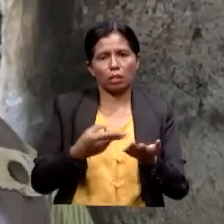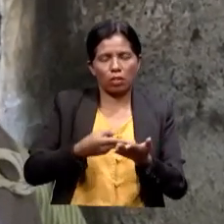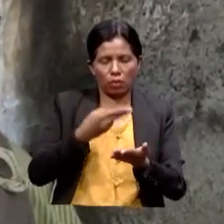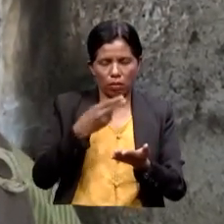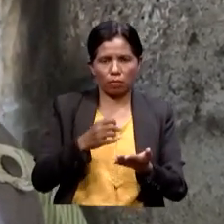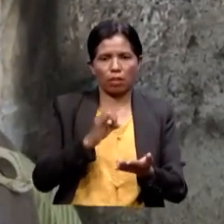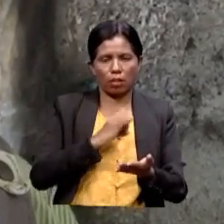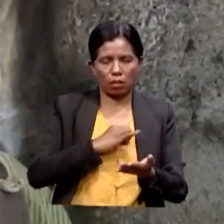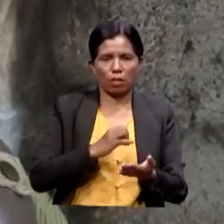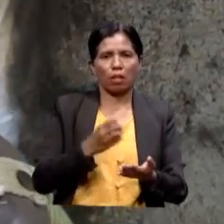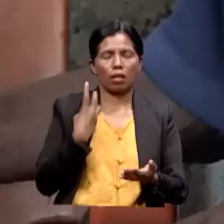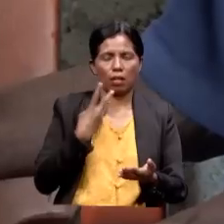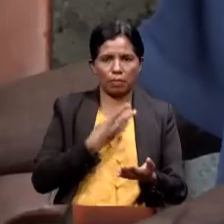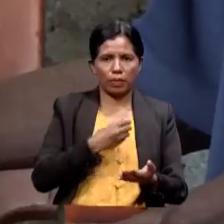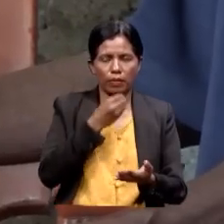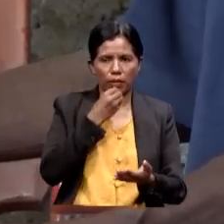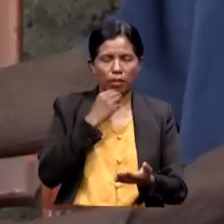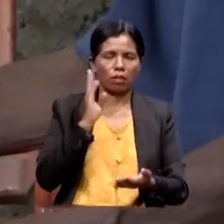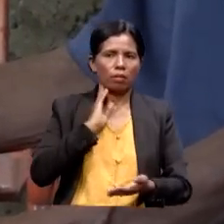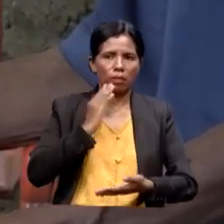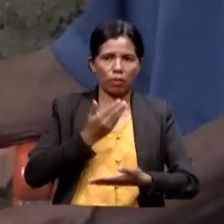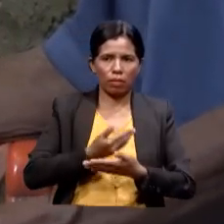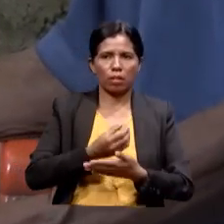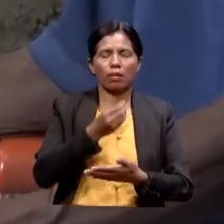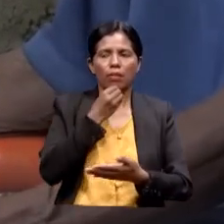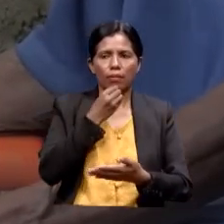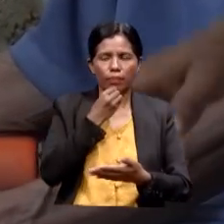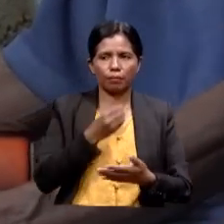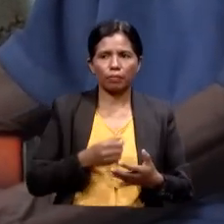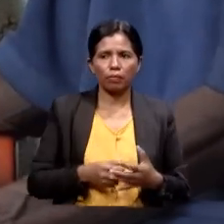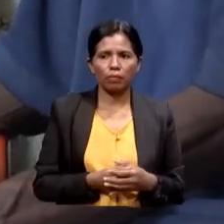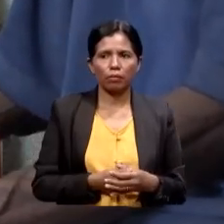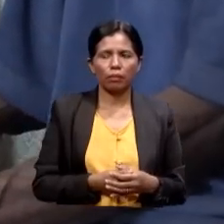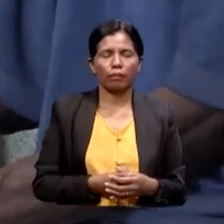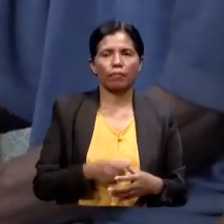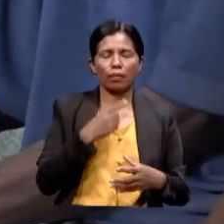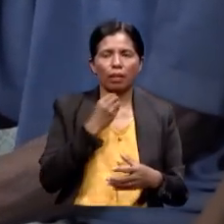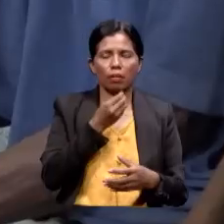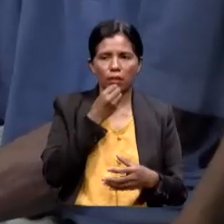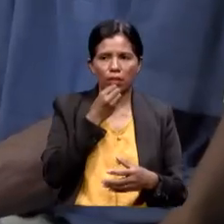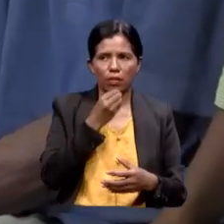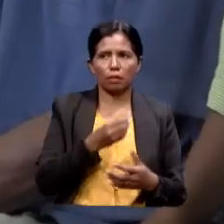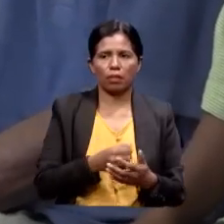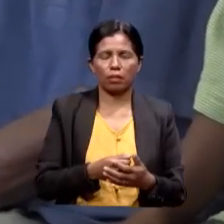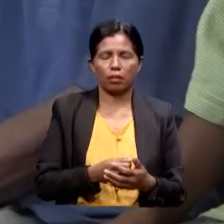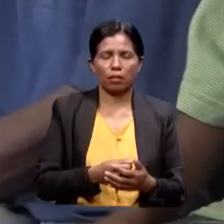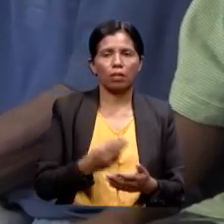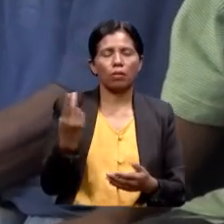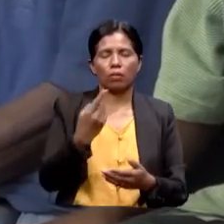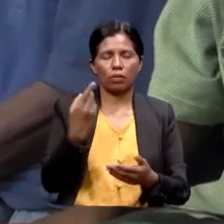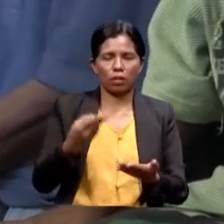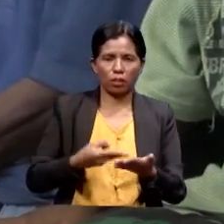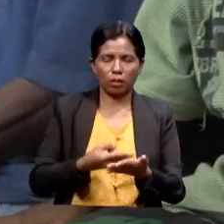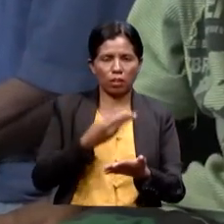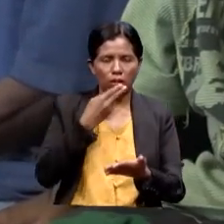ke ang ya bio an ke ni ha ne ma kre an kata sa soro ni ha sa soro ni